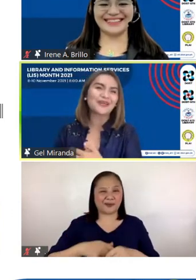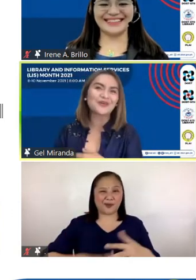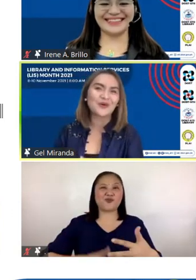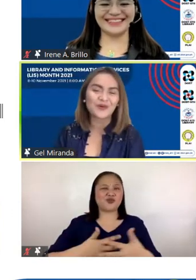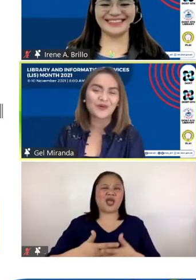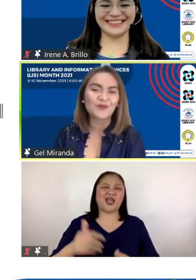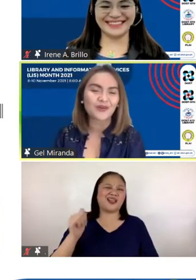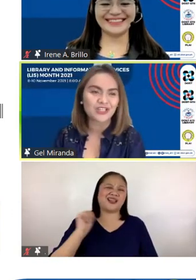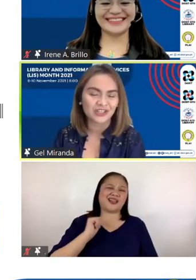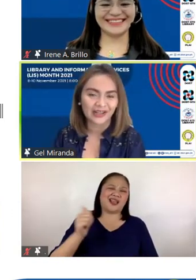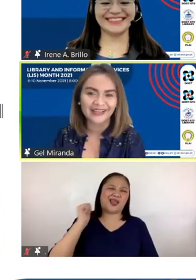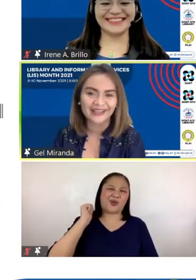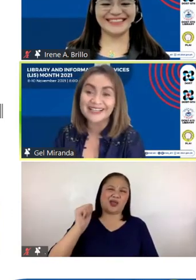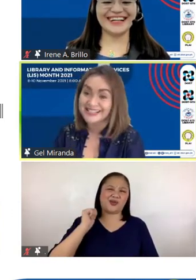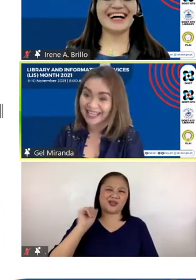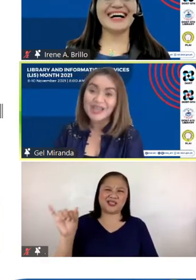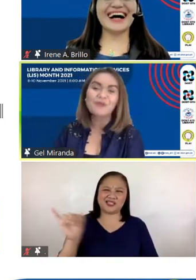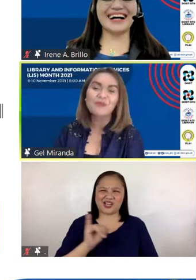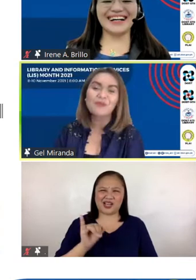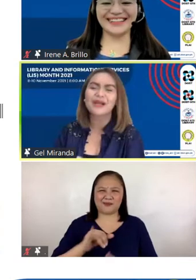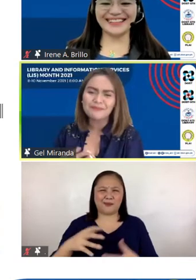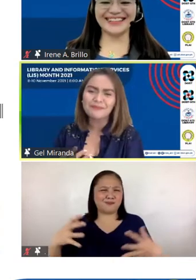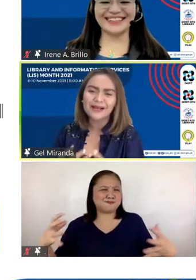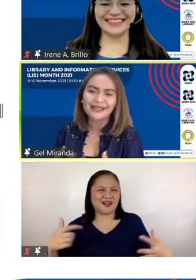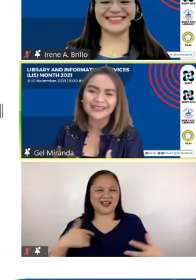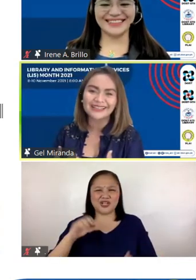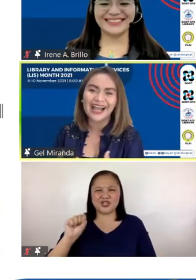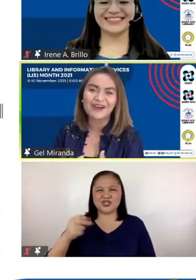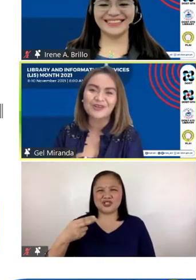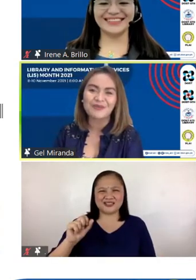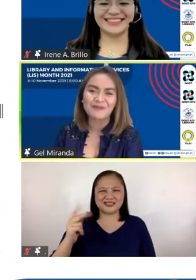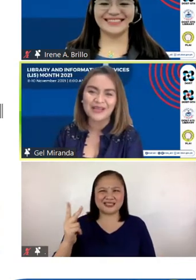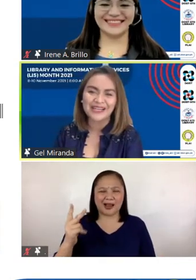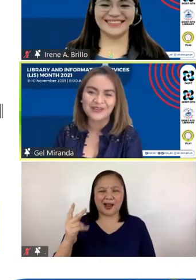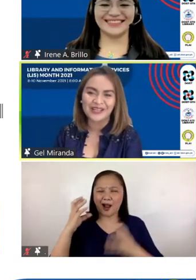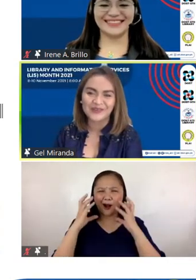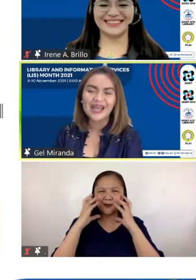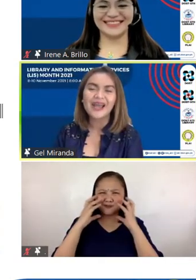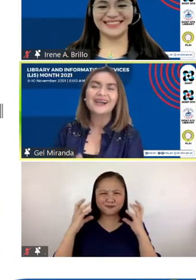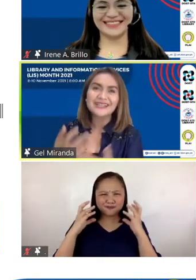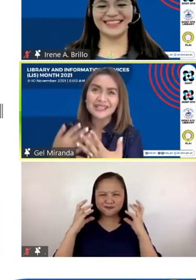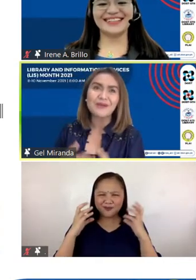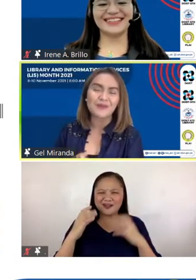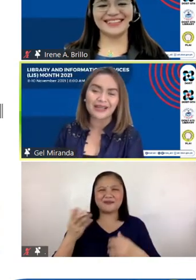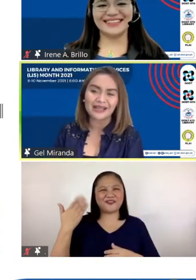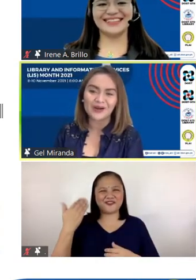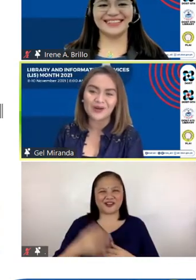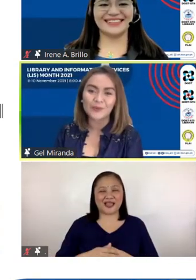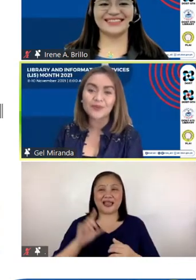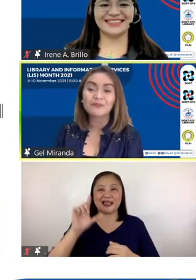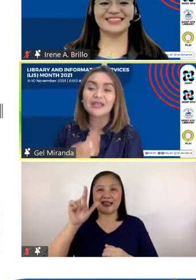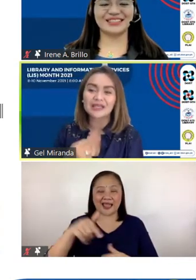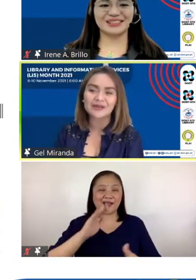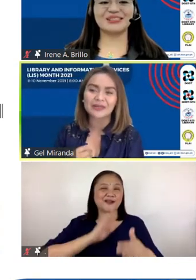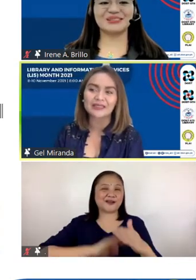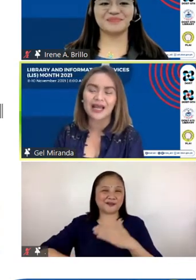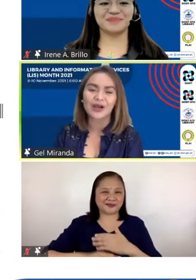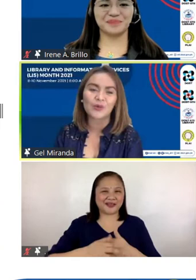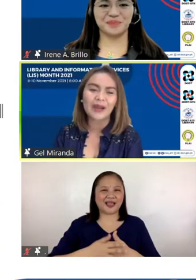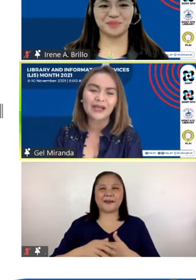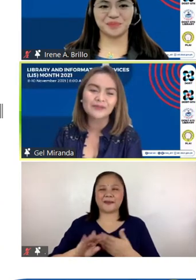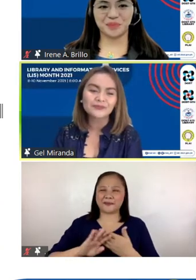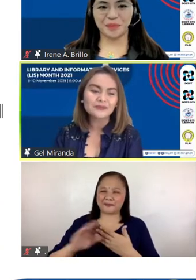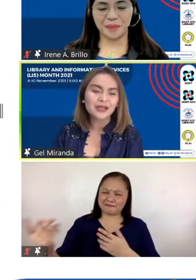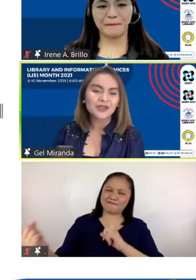po, ayoko po kamukha ko si Shrek. Kasi magang-maga talaga ako ng mga panahon na yon. Hanggang sa makapanganak ako, binalikan pa rin nila